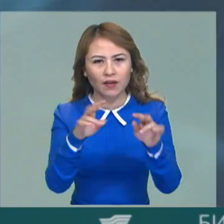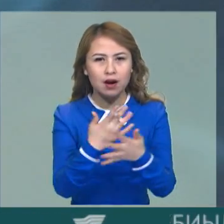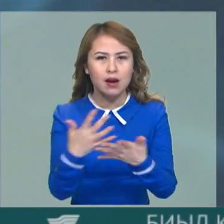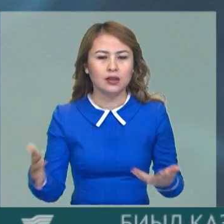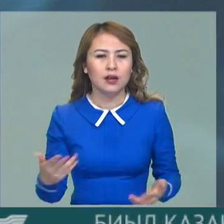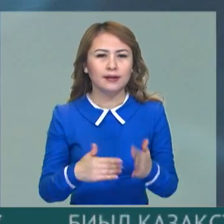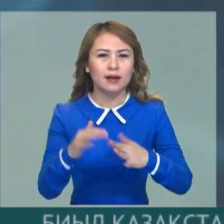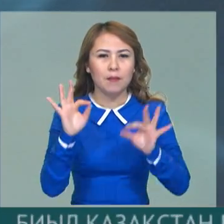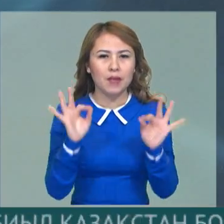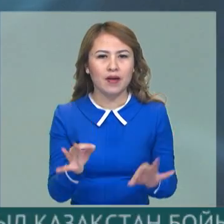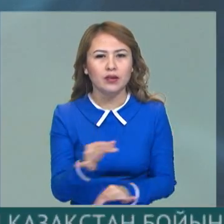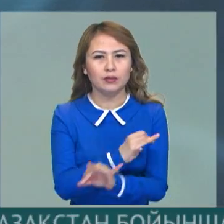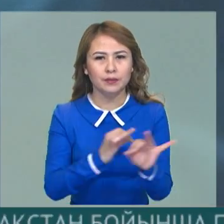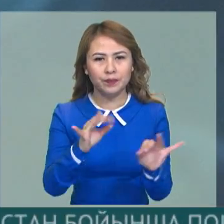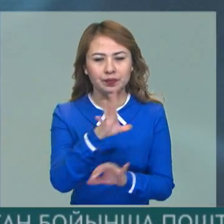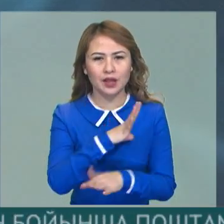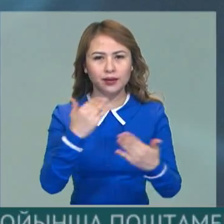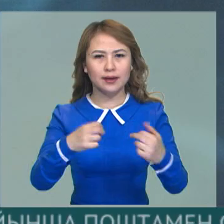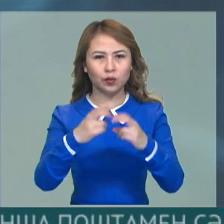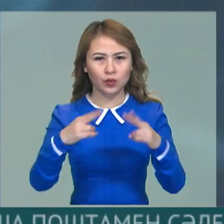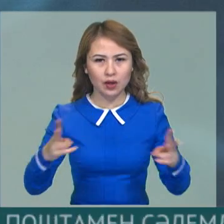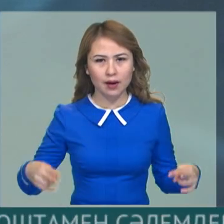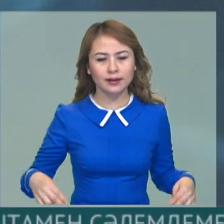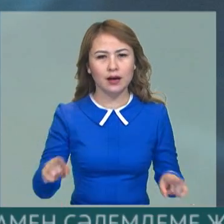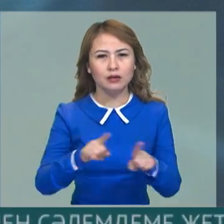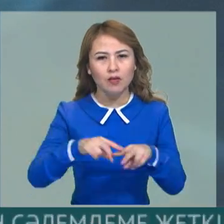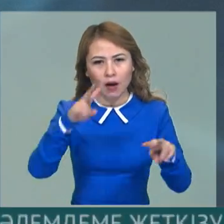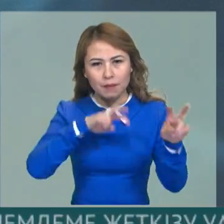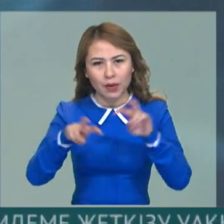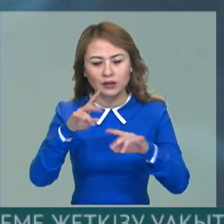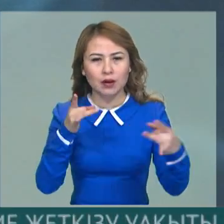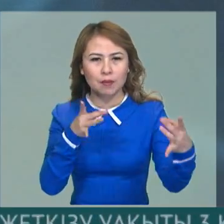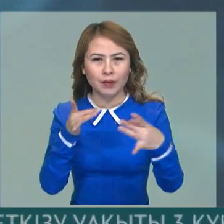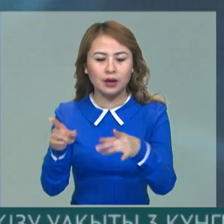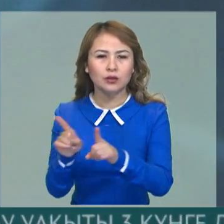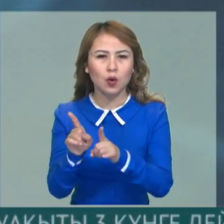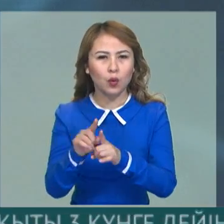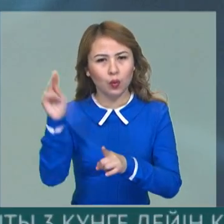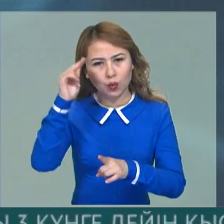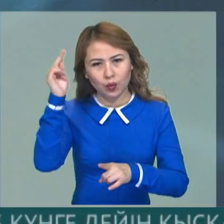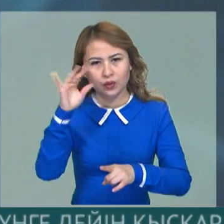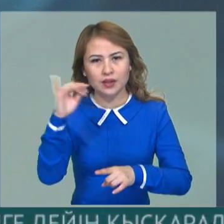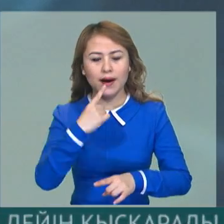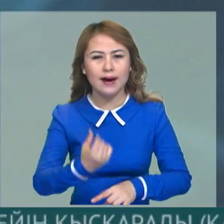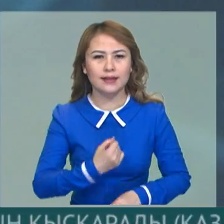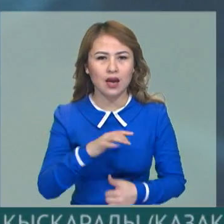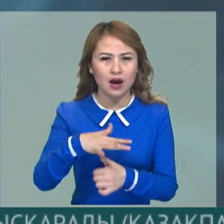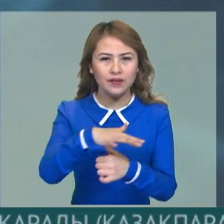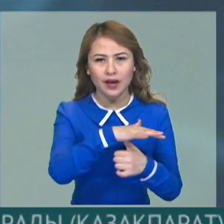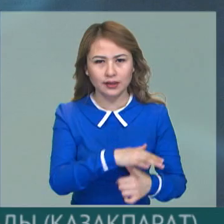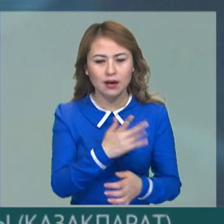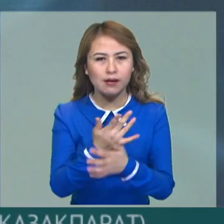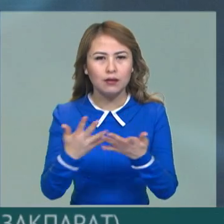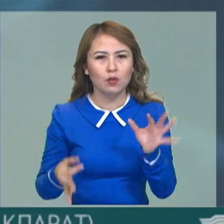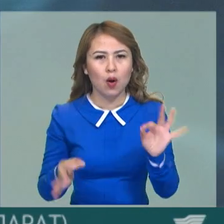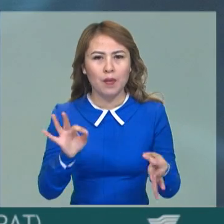торуылдау тактикасын пысықтады. Сонымен қатар нысана көздеп артиллериялық атысты үйлестіру, шабуылға әскери авиацияны бағыттау нормативтері